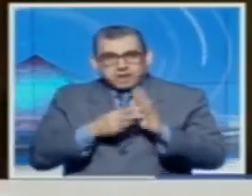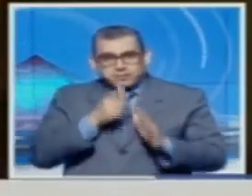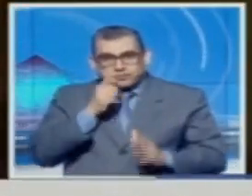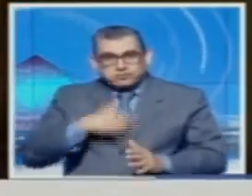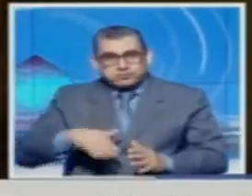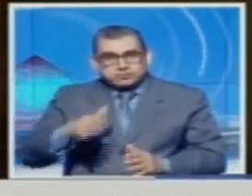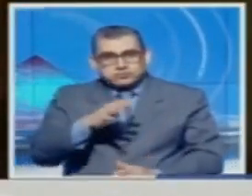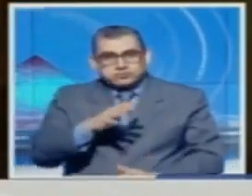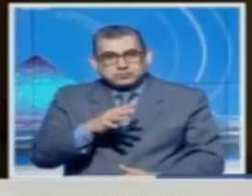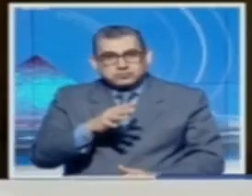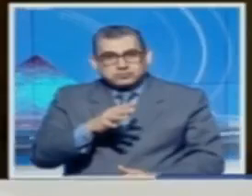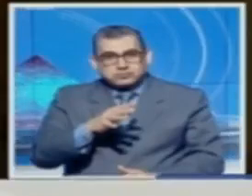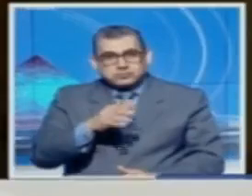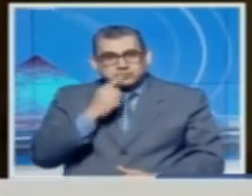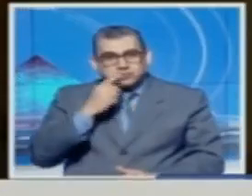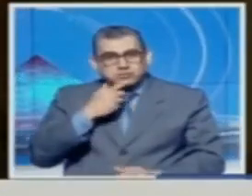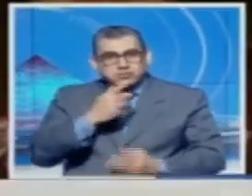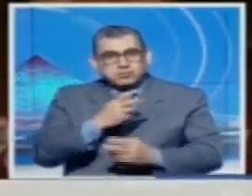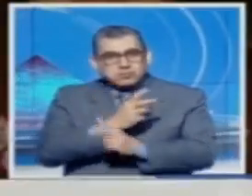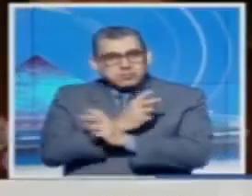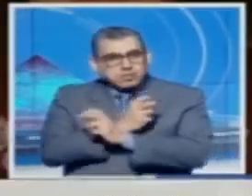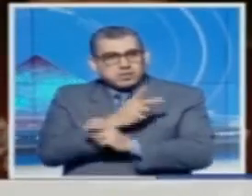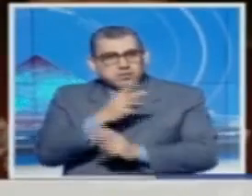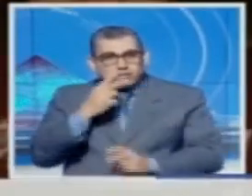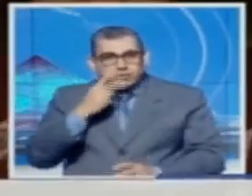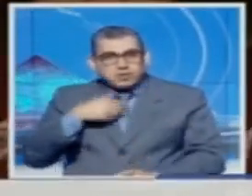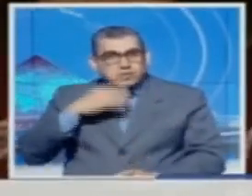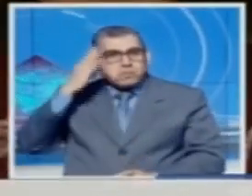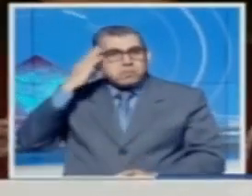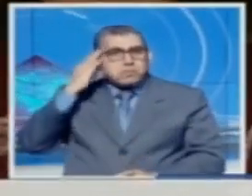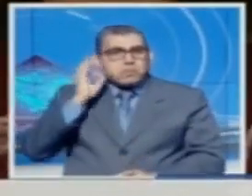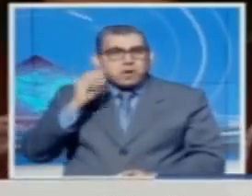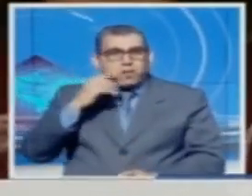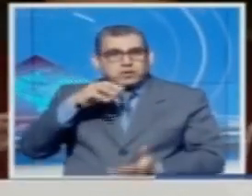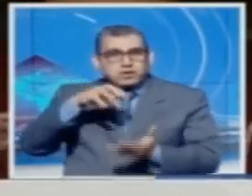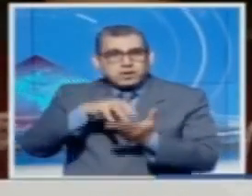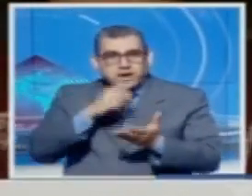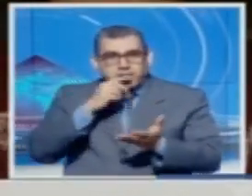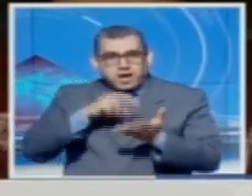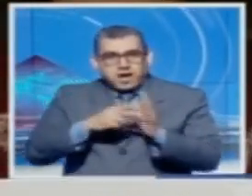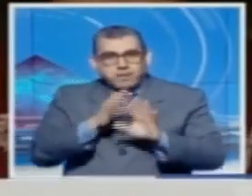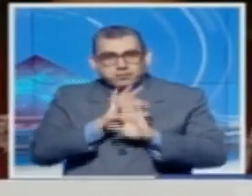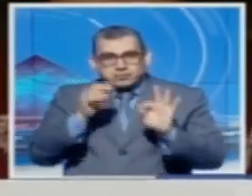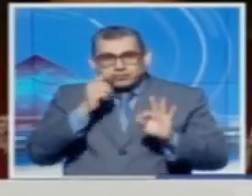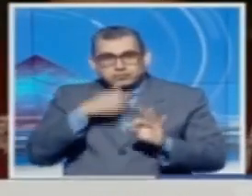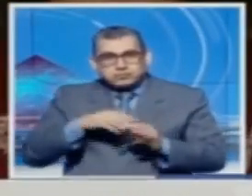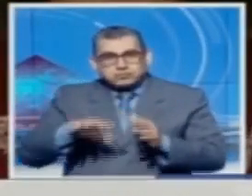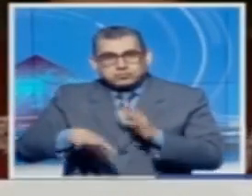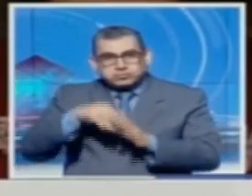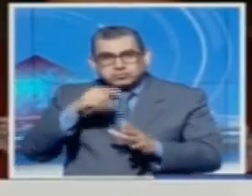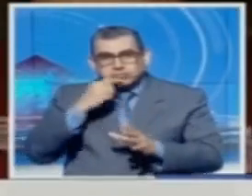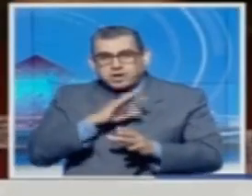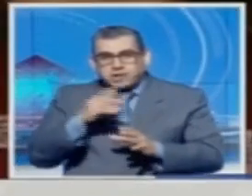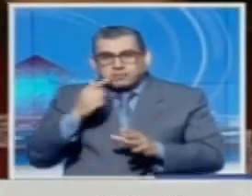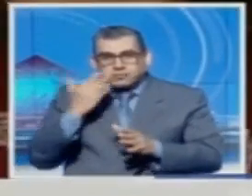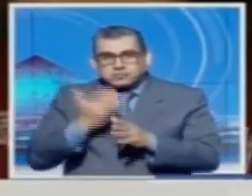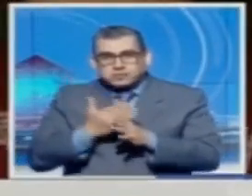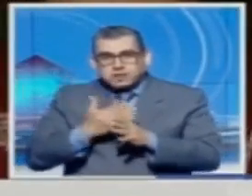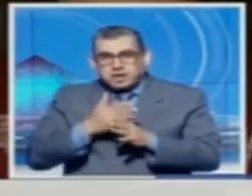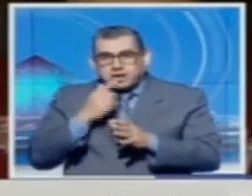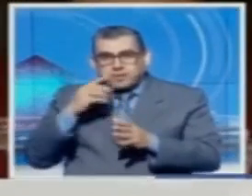برضو المتحف جميل. أنا استمتعت بحديقة الأطفال اللي جوه حديقة الأسماك، لعبت وانبسطت